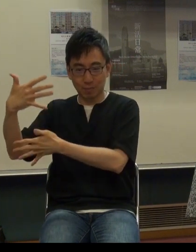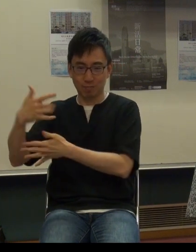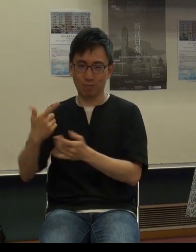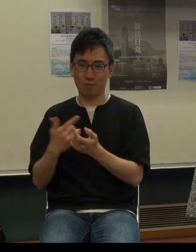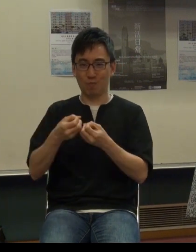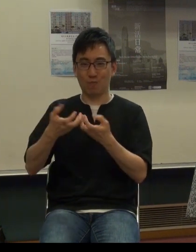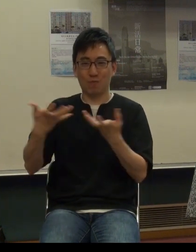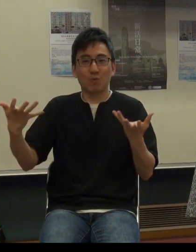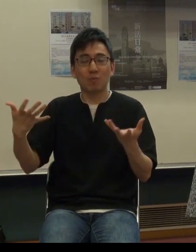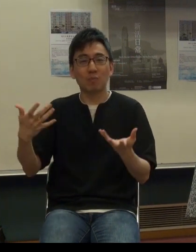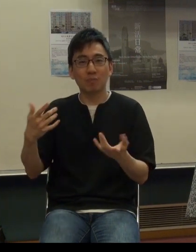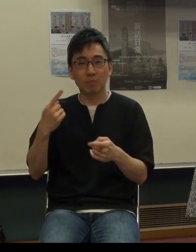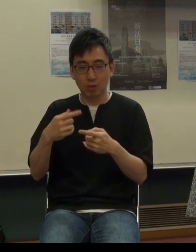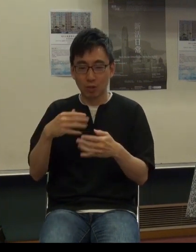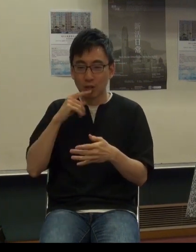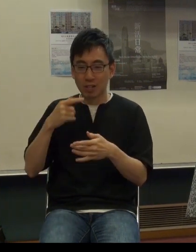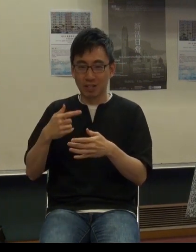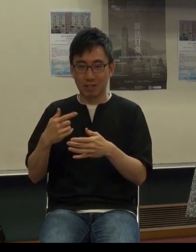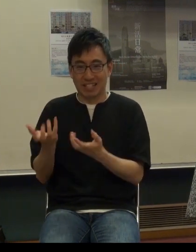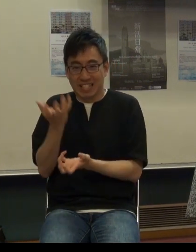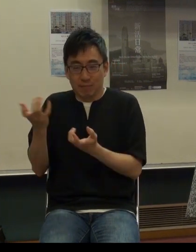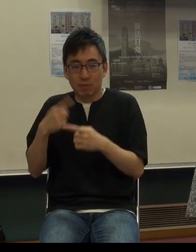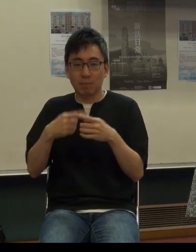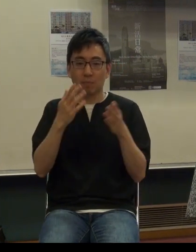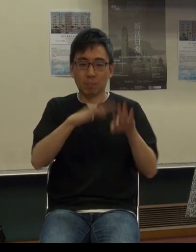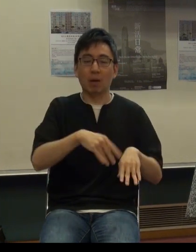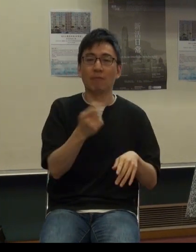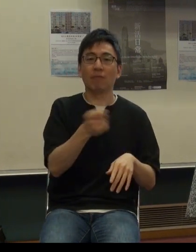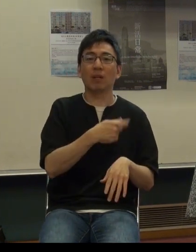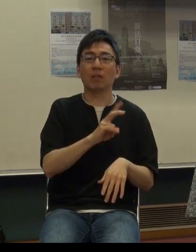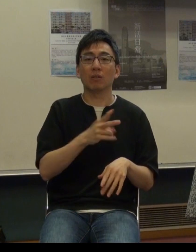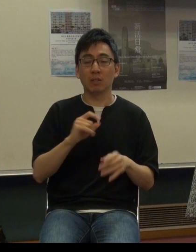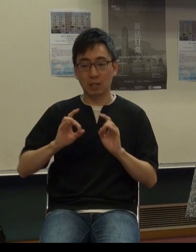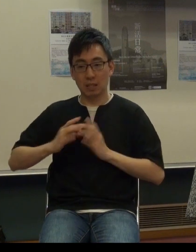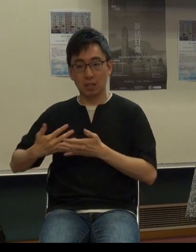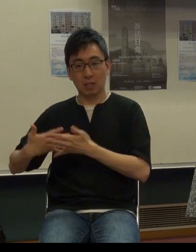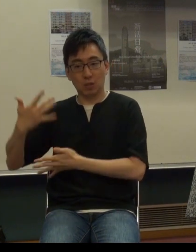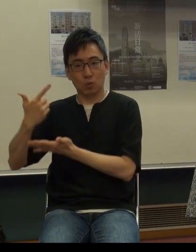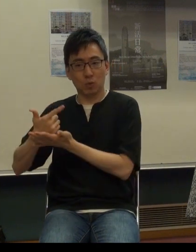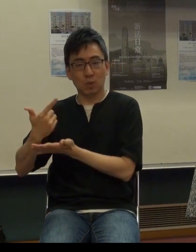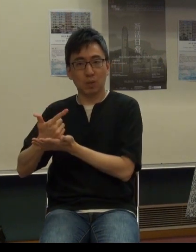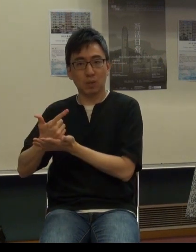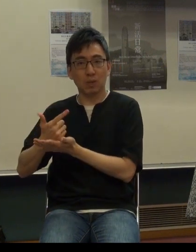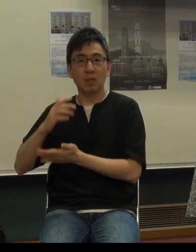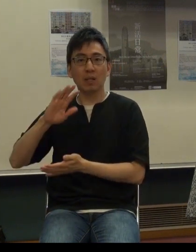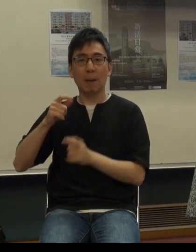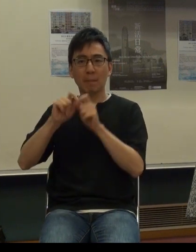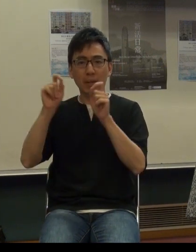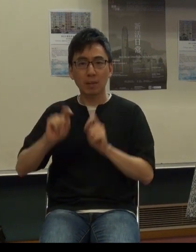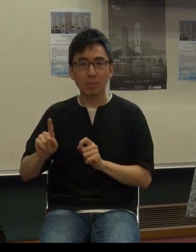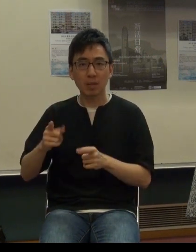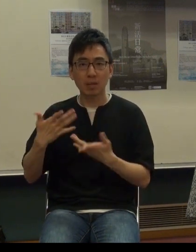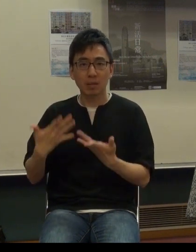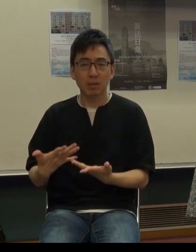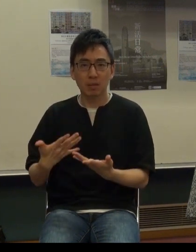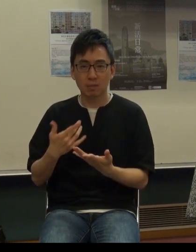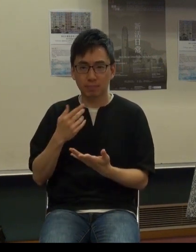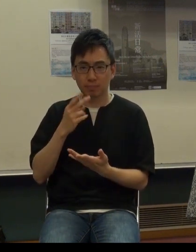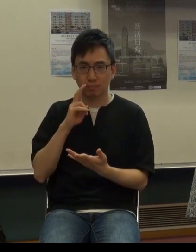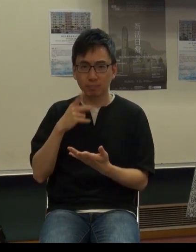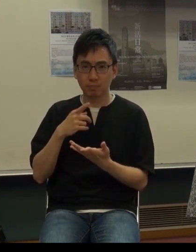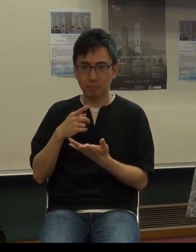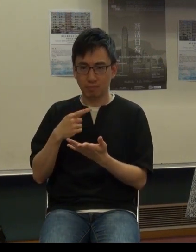蓬勃，又因為佢蓬勃，佢先至拆得快嘛。所以嘅私人建築其實都係好緊要嘅。但係問題係咧，即係而家我哋未有一個好，即係似